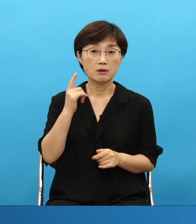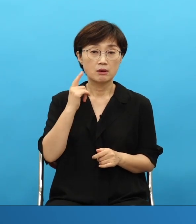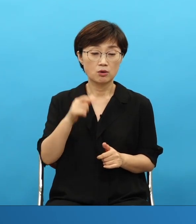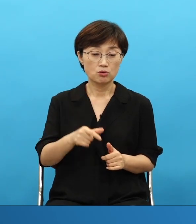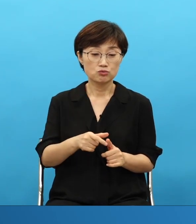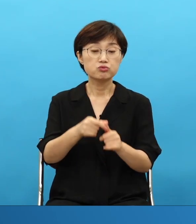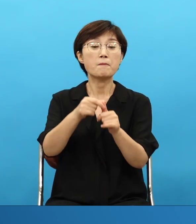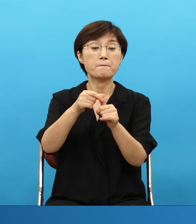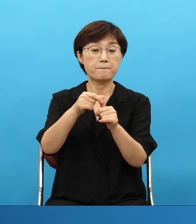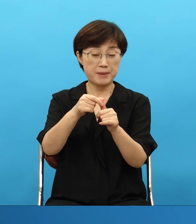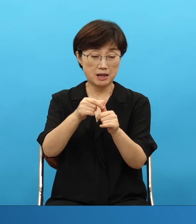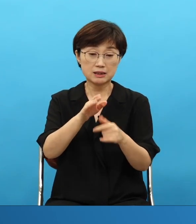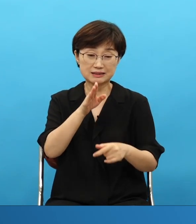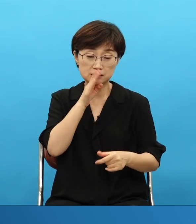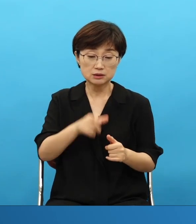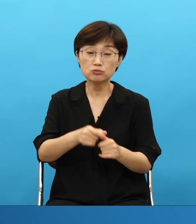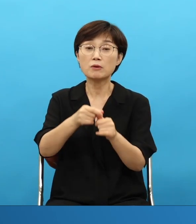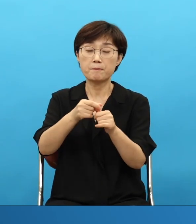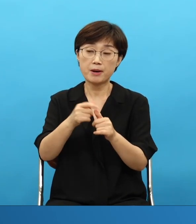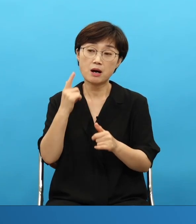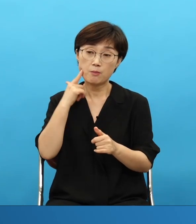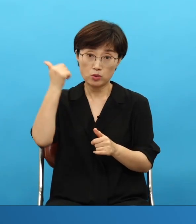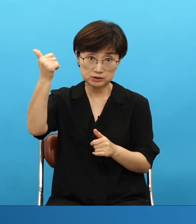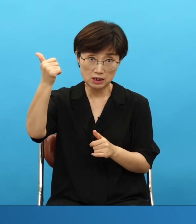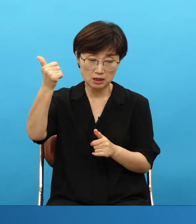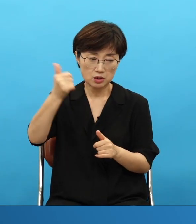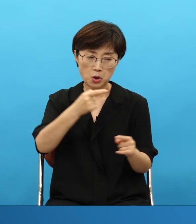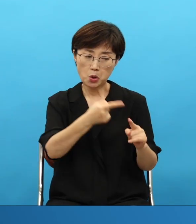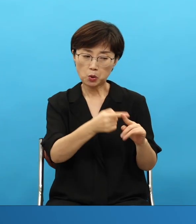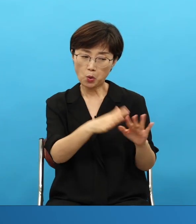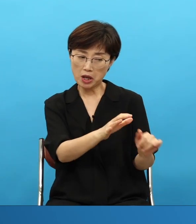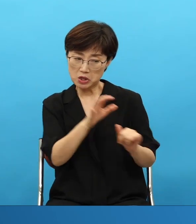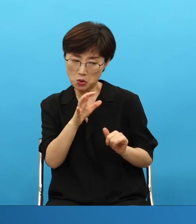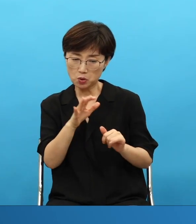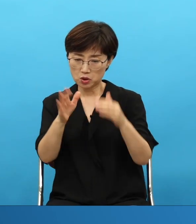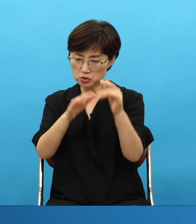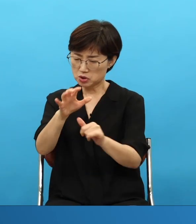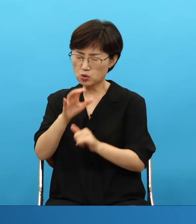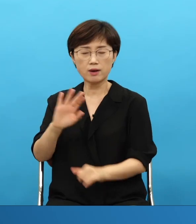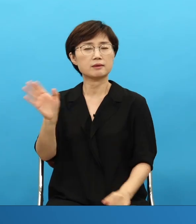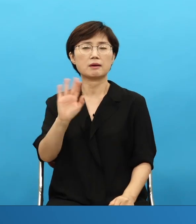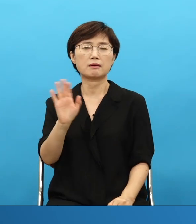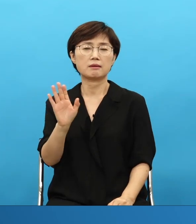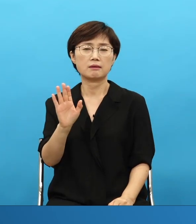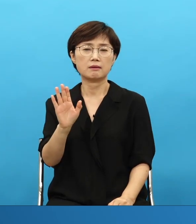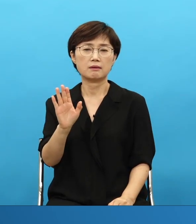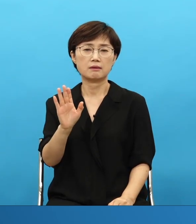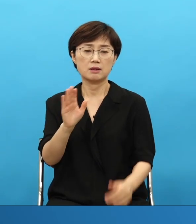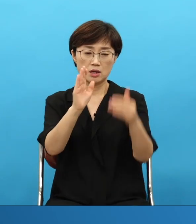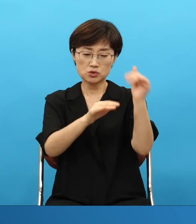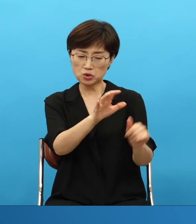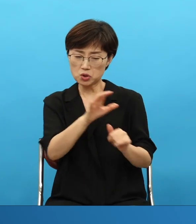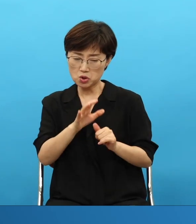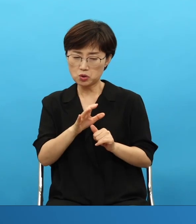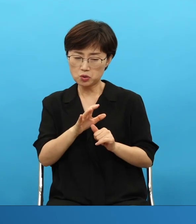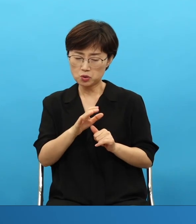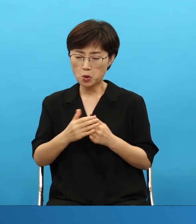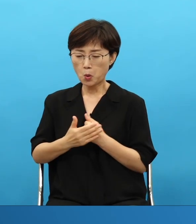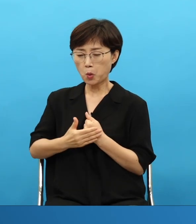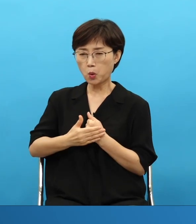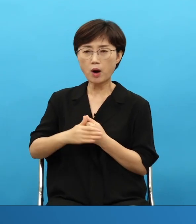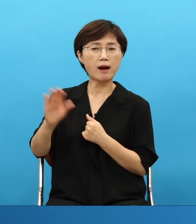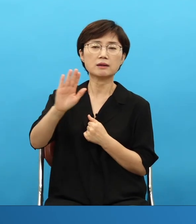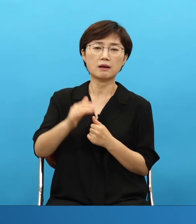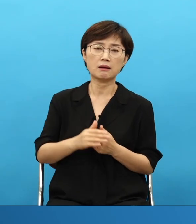이용하지 않습니다. The saved servant 그렇죠? of God does not use the 성도를 church. 이용하지 않습니다. They don't use the members. 오직